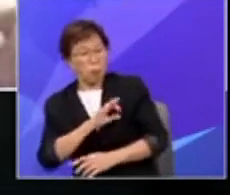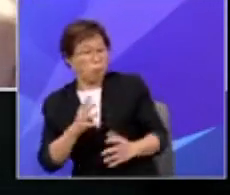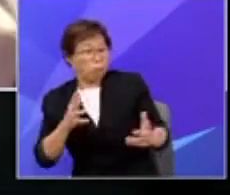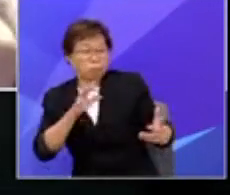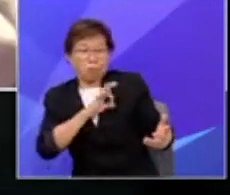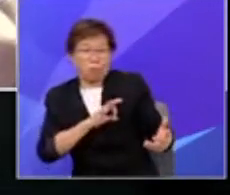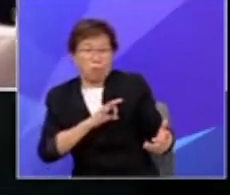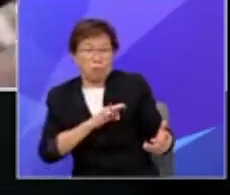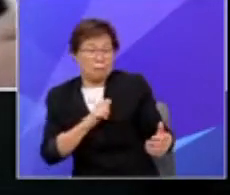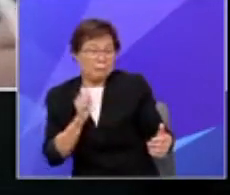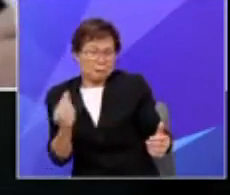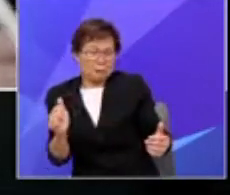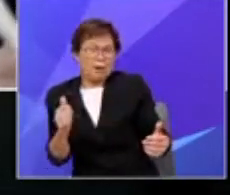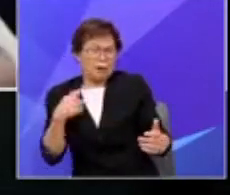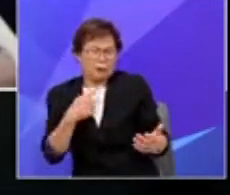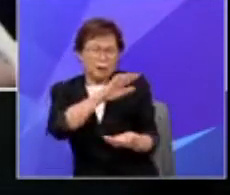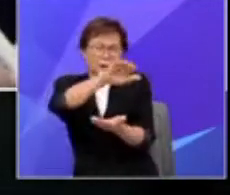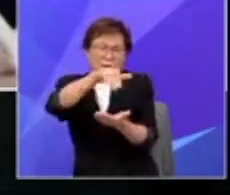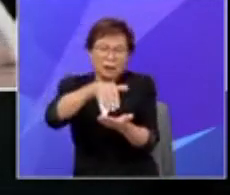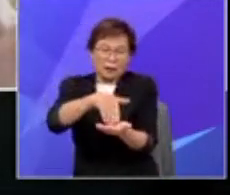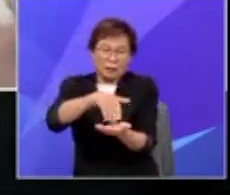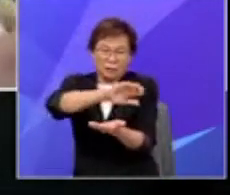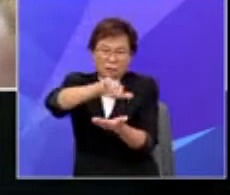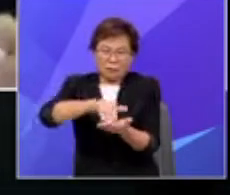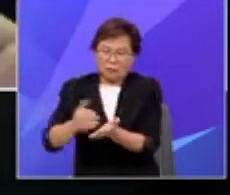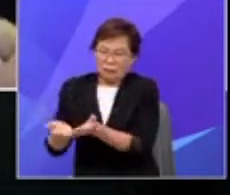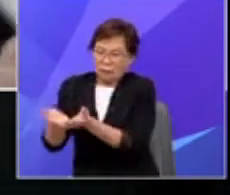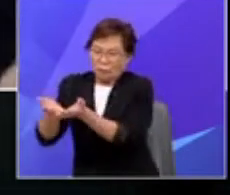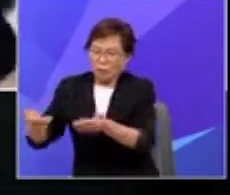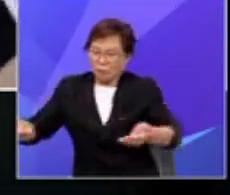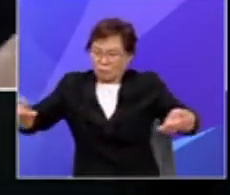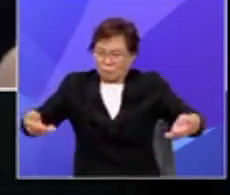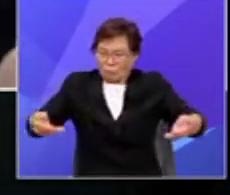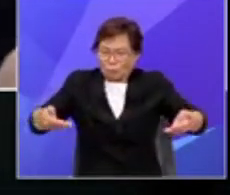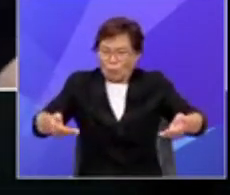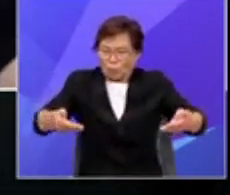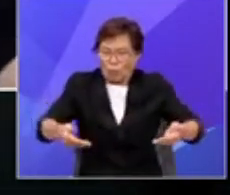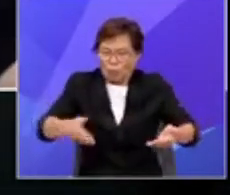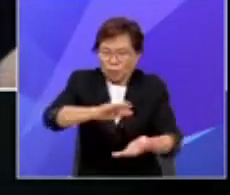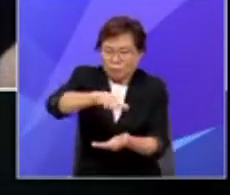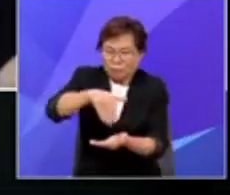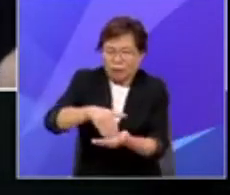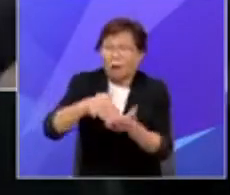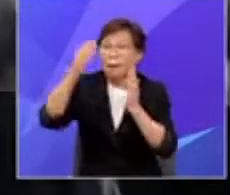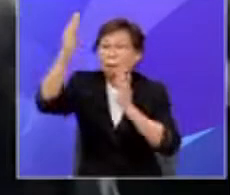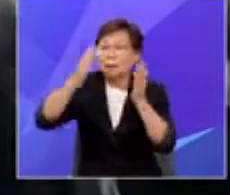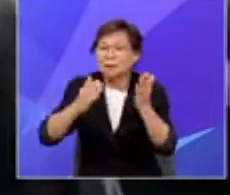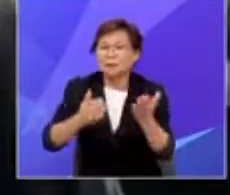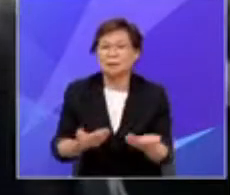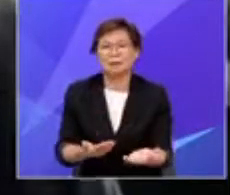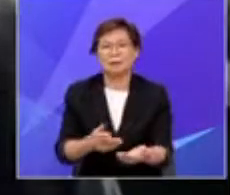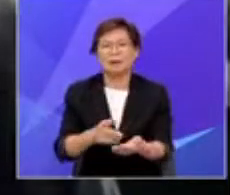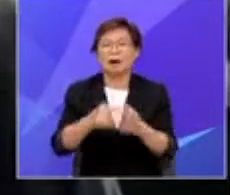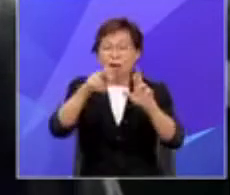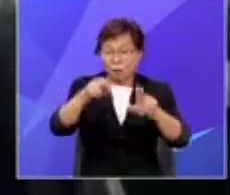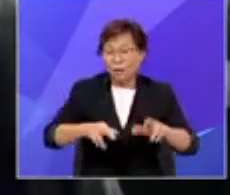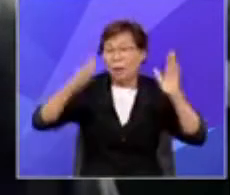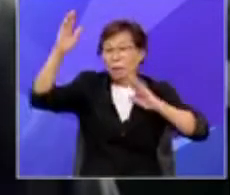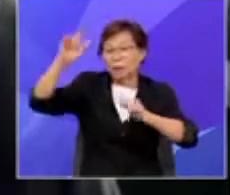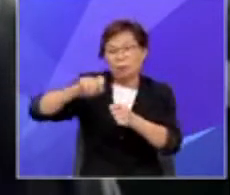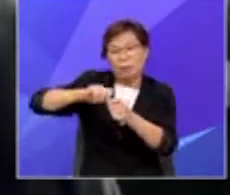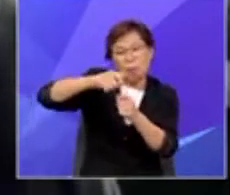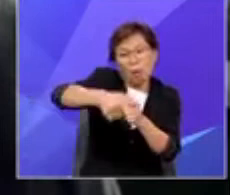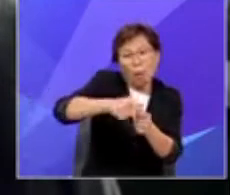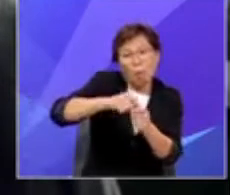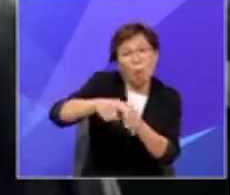jadi kita jadi kita sebenarnya di tengah-tengah laluan perkapalan daya berbelanja rakyat Malaysia agak